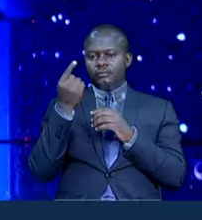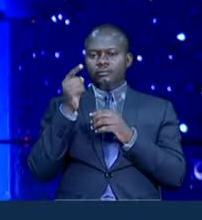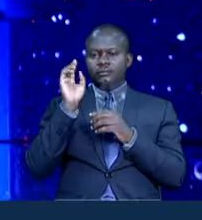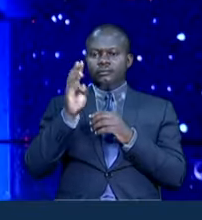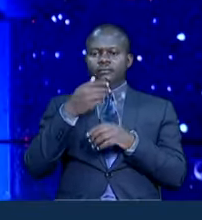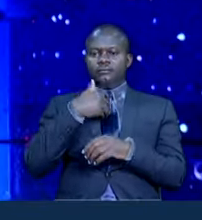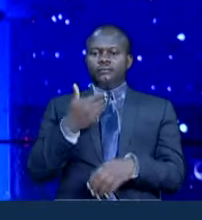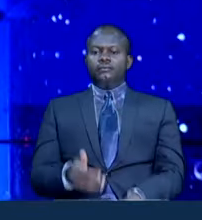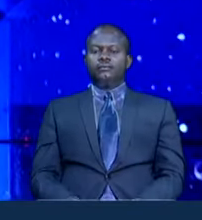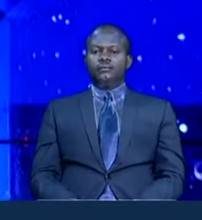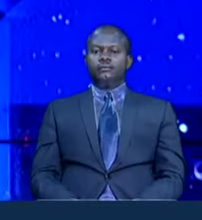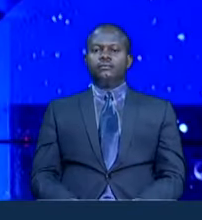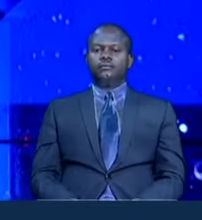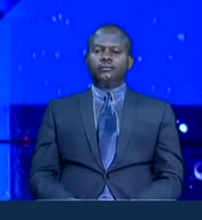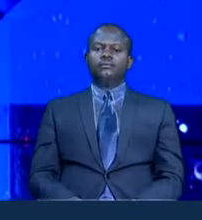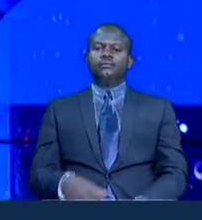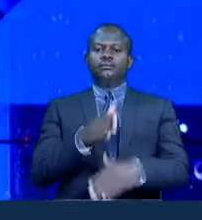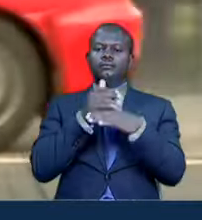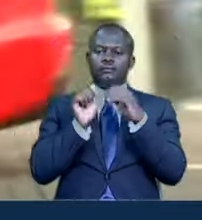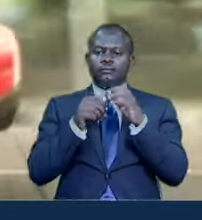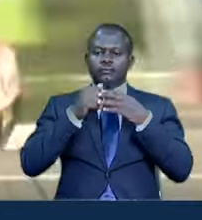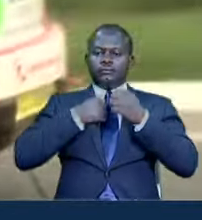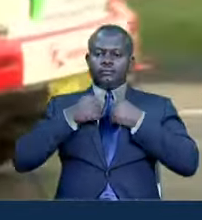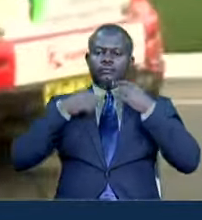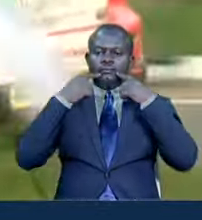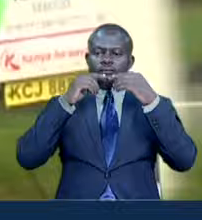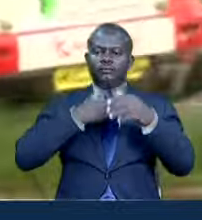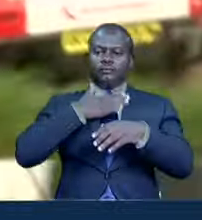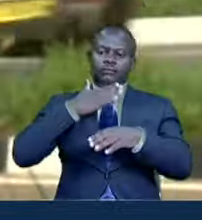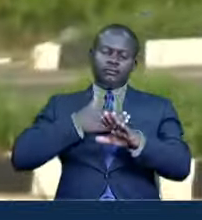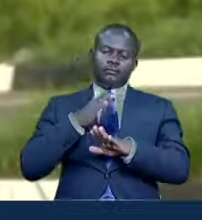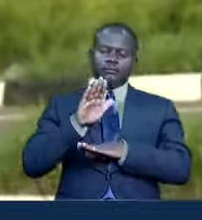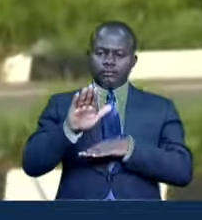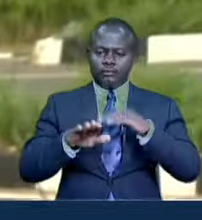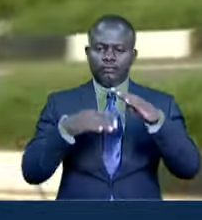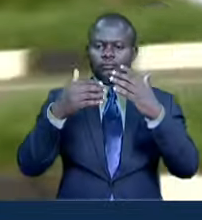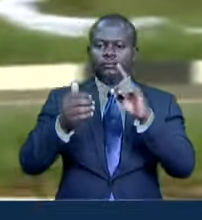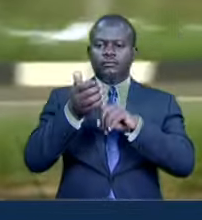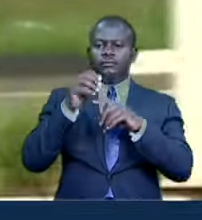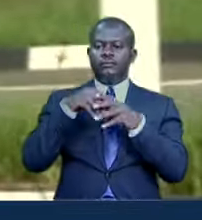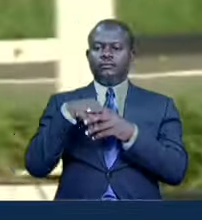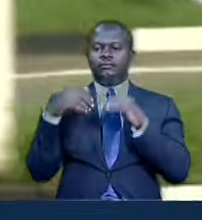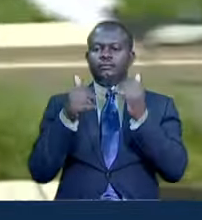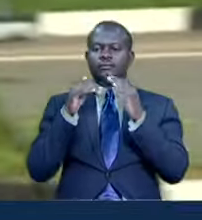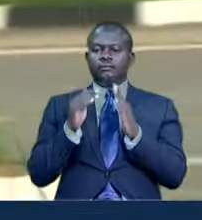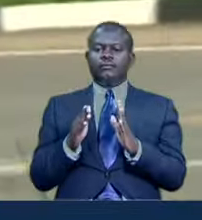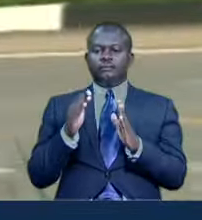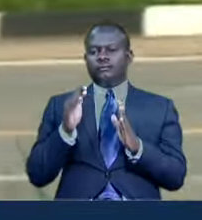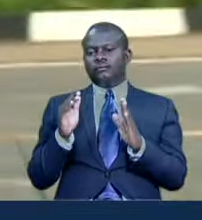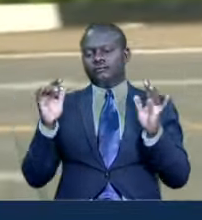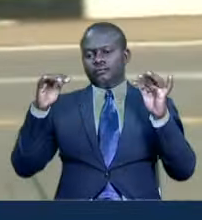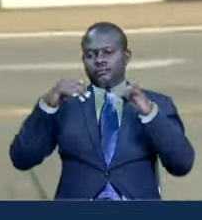nacyo. Hanyuma kandi Minisitiri wa Siporo mu Rwanda we yavuze ko yishimira intambwe imaze guterwa muri uyu mukino